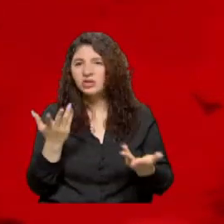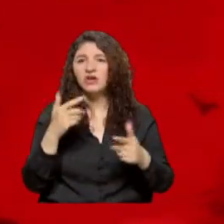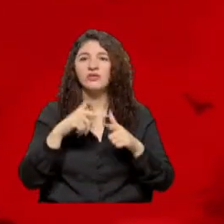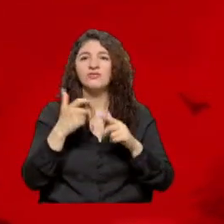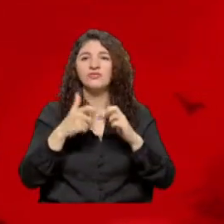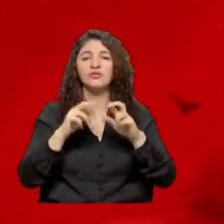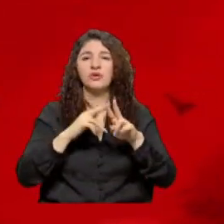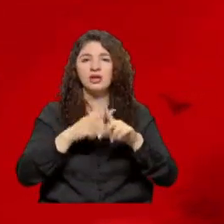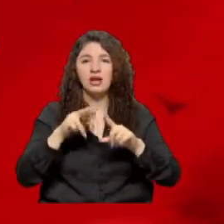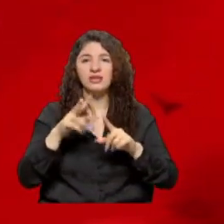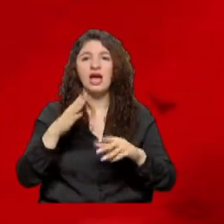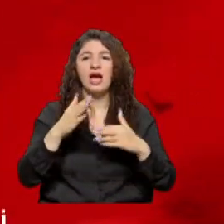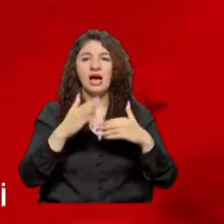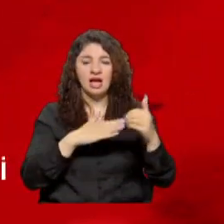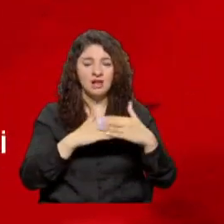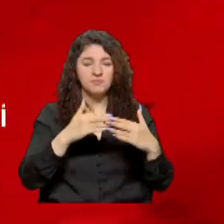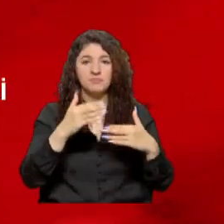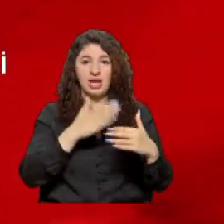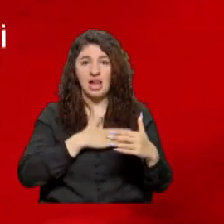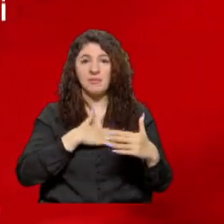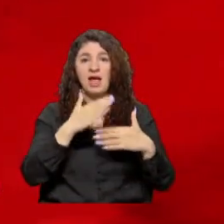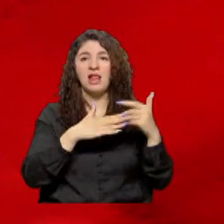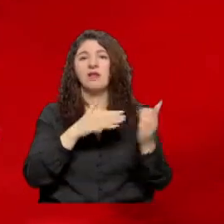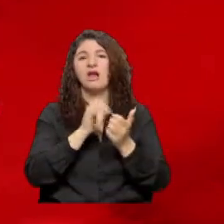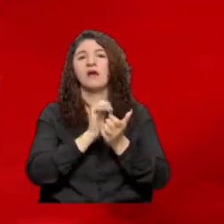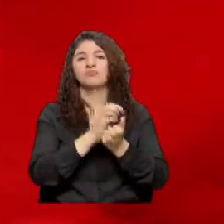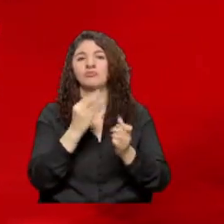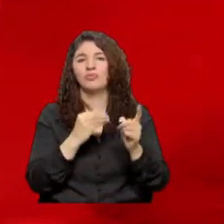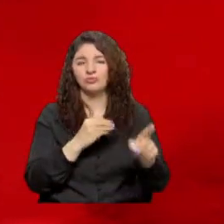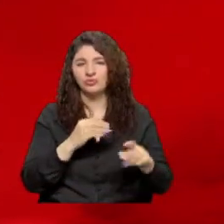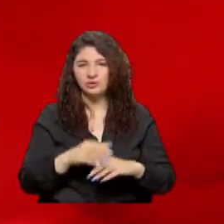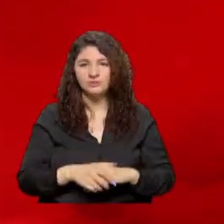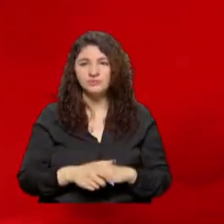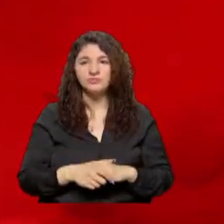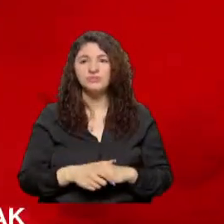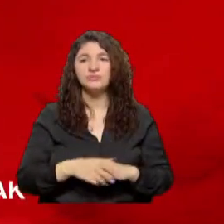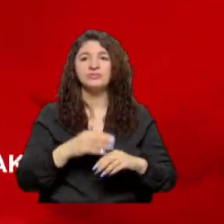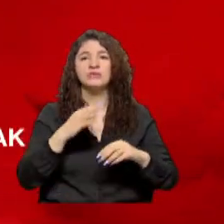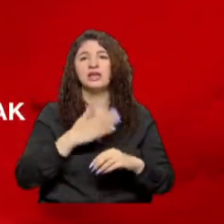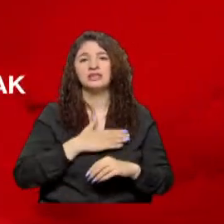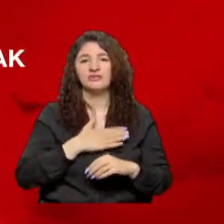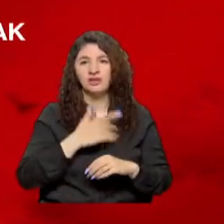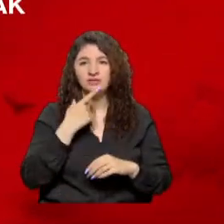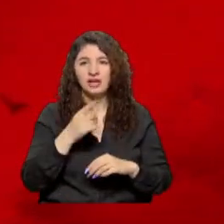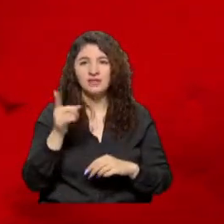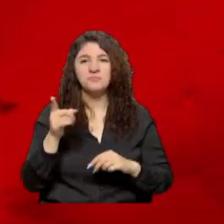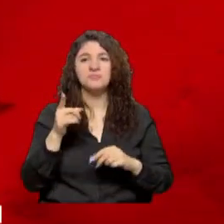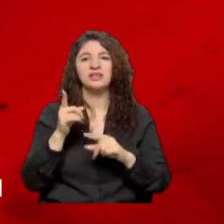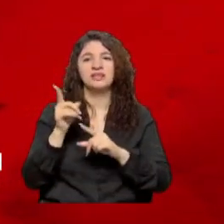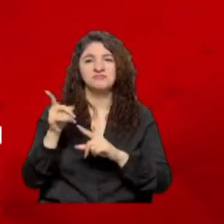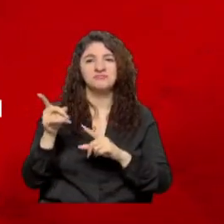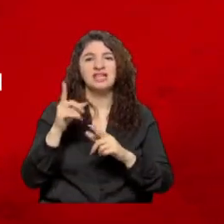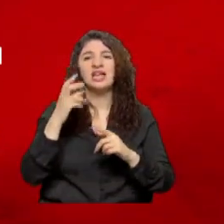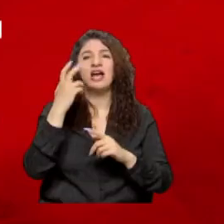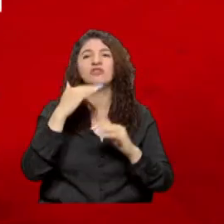Küçükkaya kalbim ellerine Sürgünde Misha bu Estağfurullah diyelim Mustafa fidana